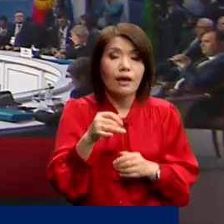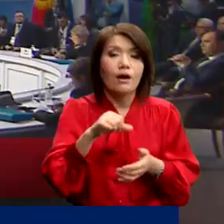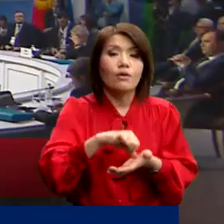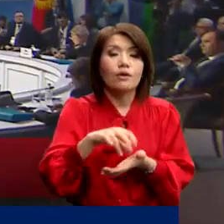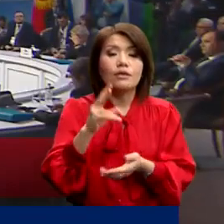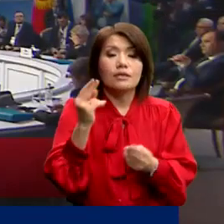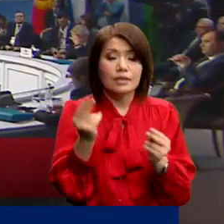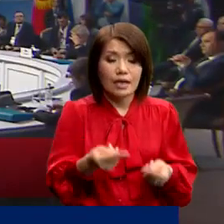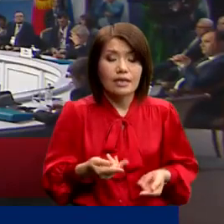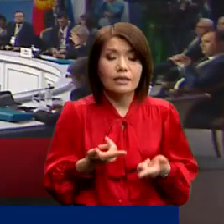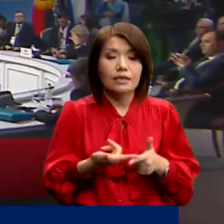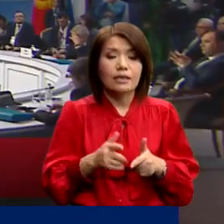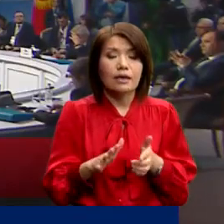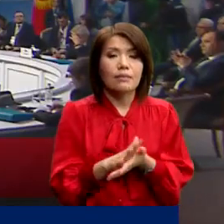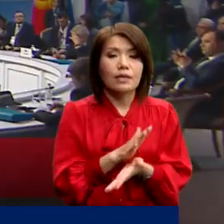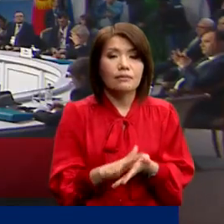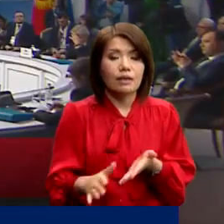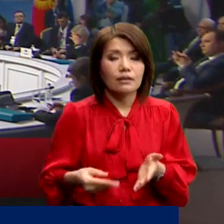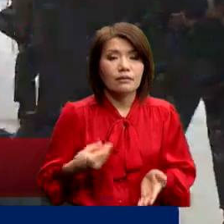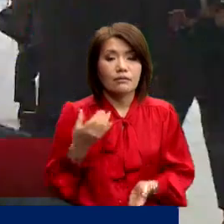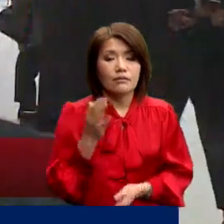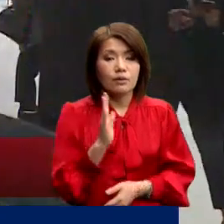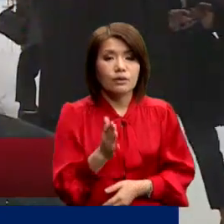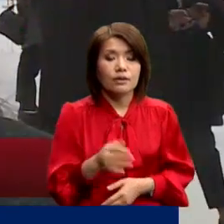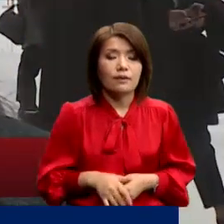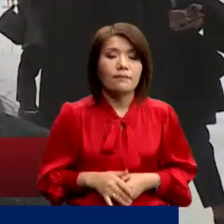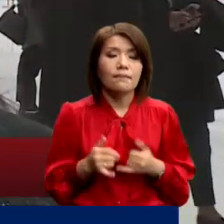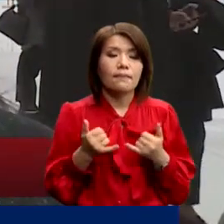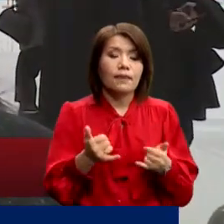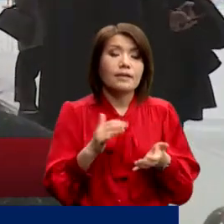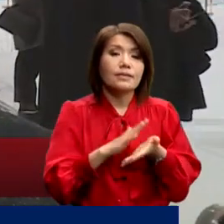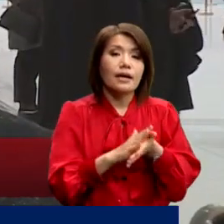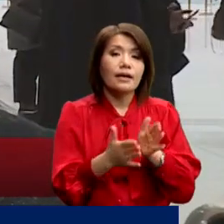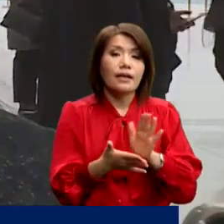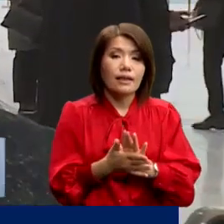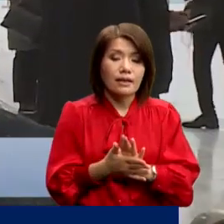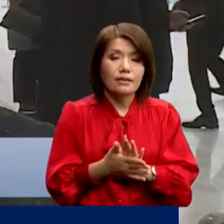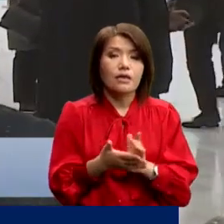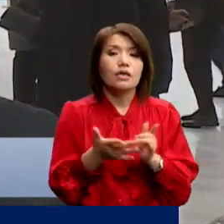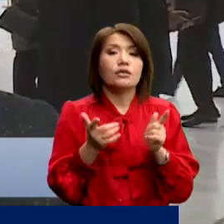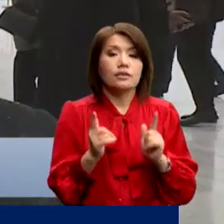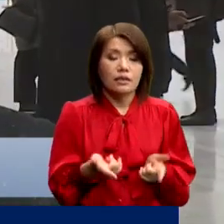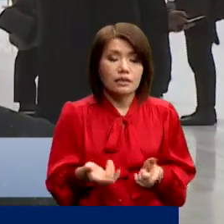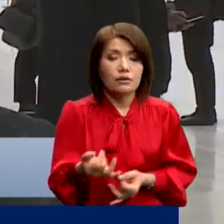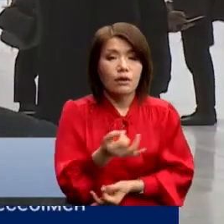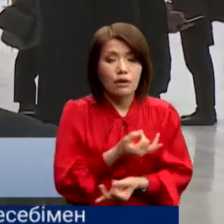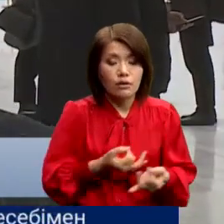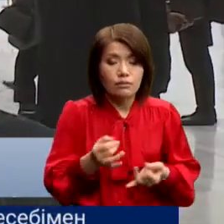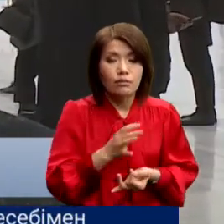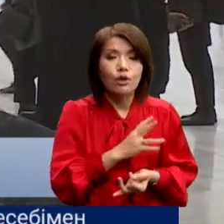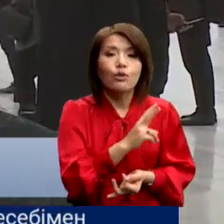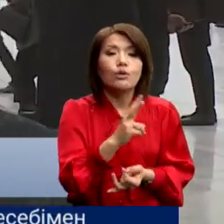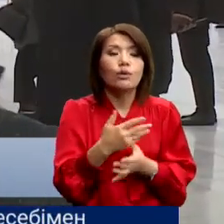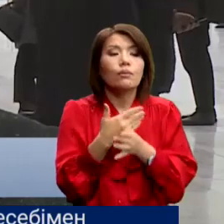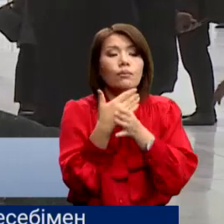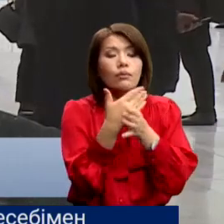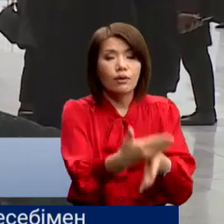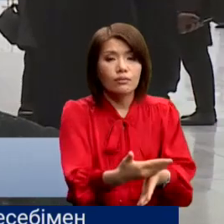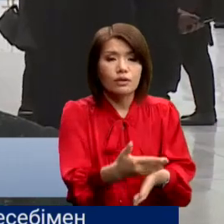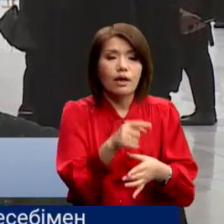соглашения предоставят на бесплатной основе. В соглашении оговорено, что кто оказывает помощь,